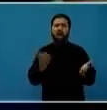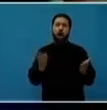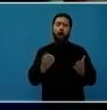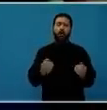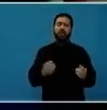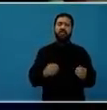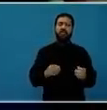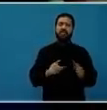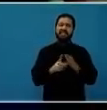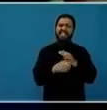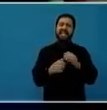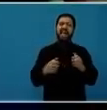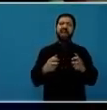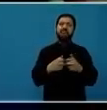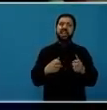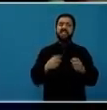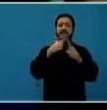parohie, se întâmplă ca